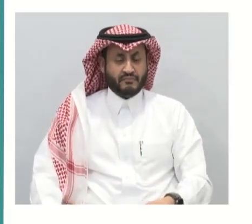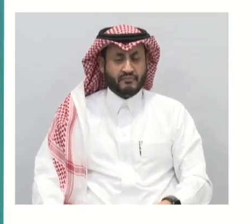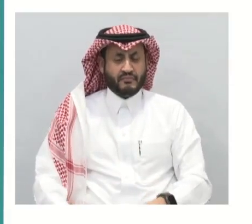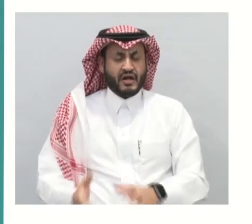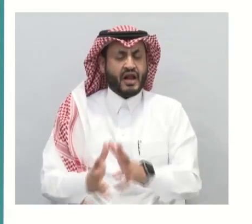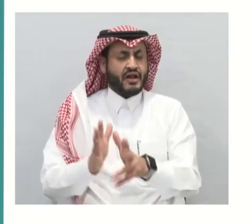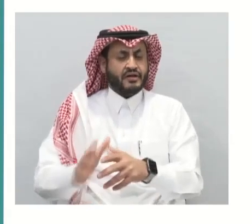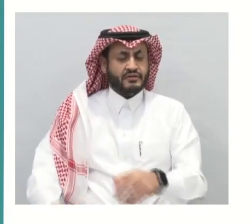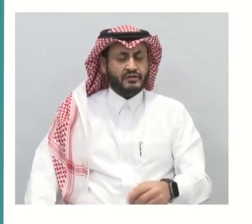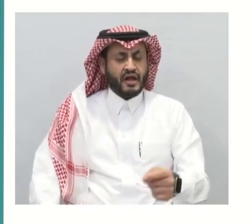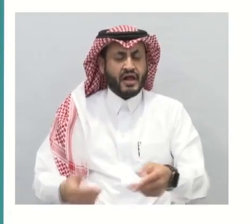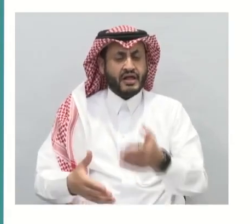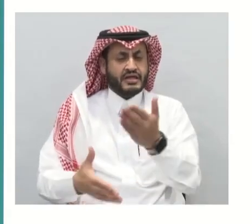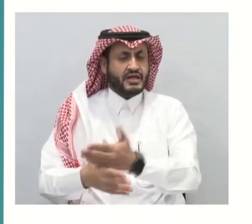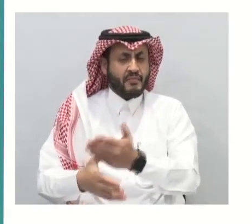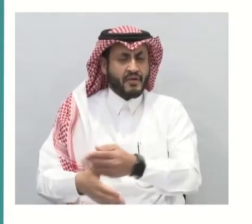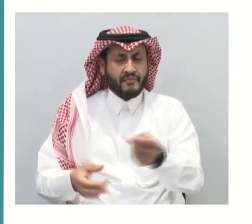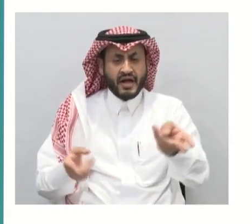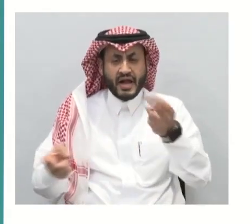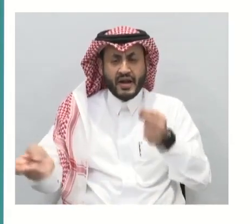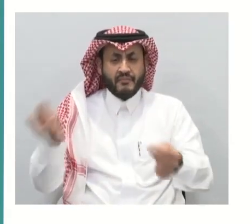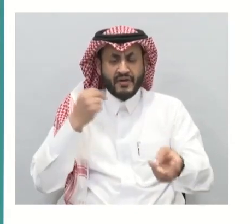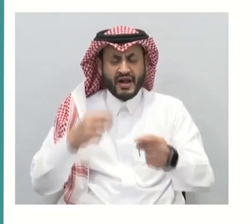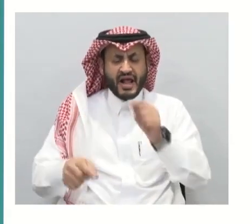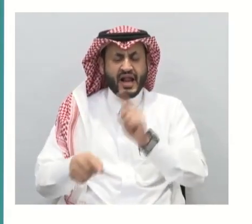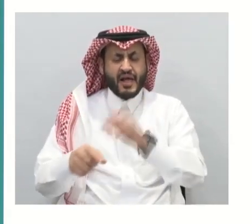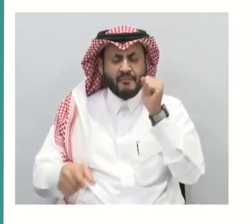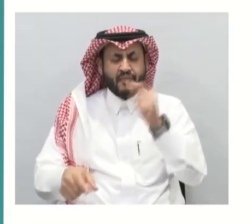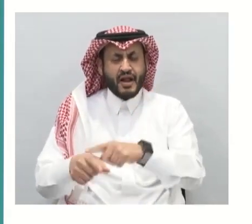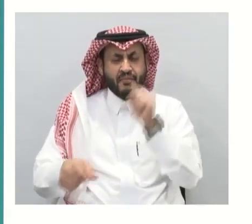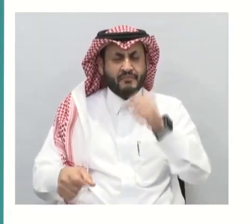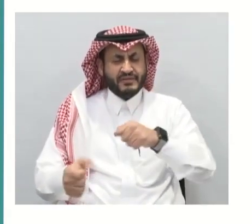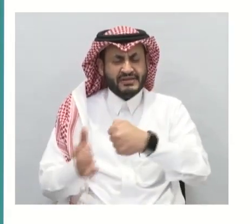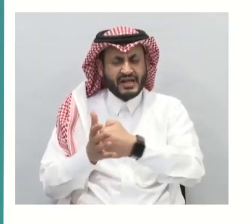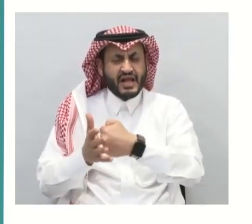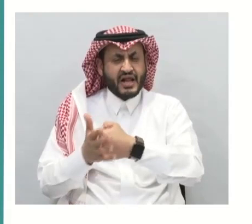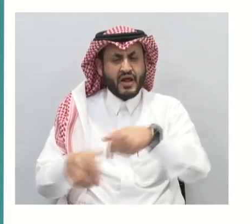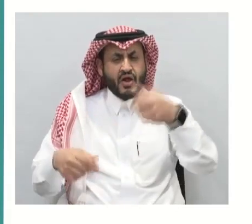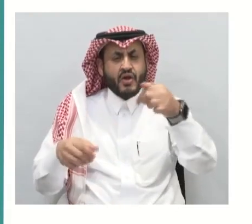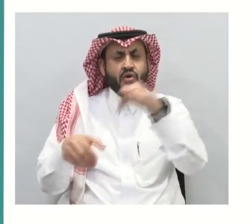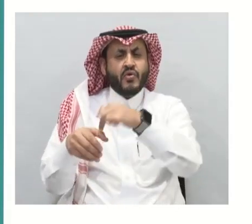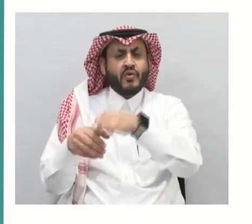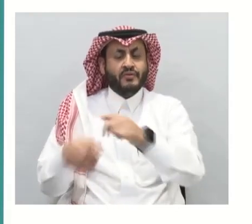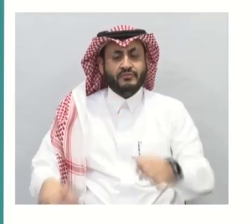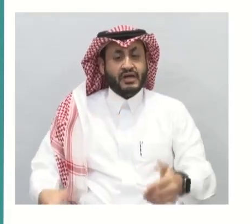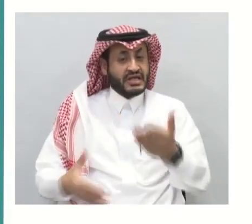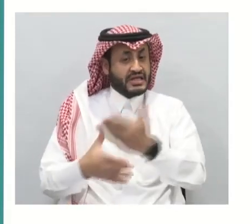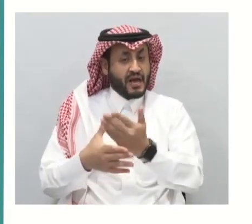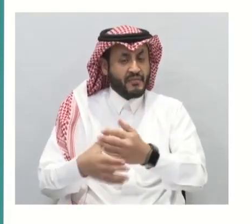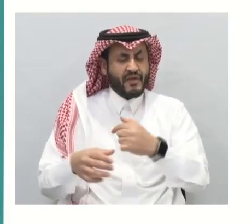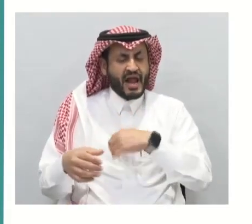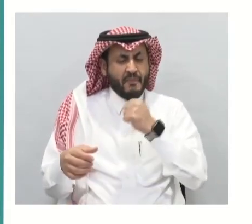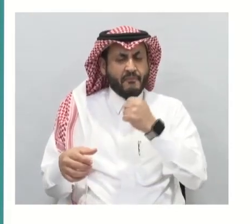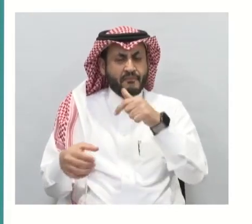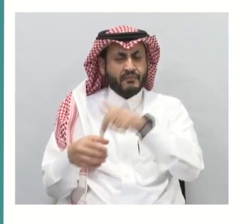اهميه وجود مستقبلات حسيه للالم والضغط في الاعضاء الداخليه لماذا يوجد في